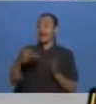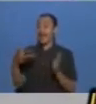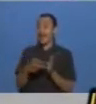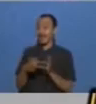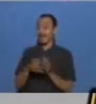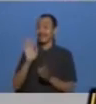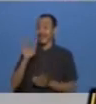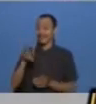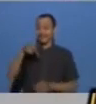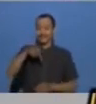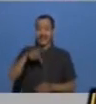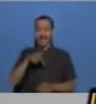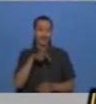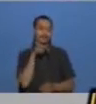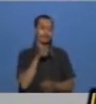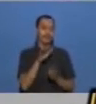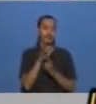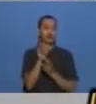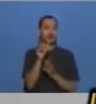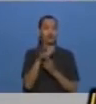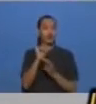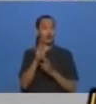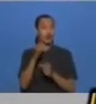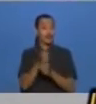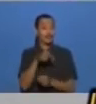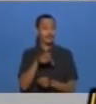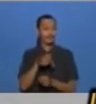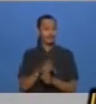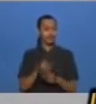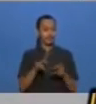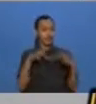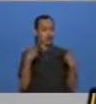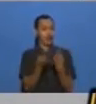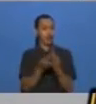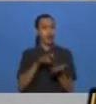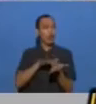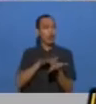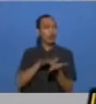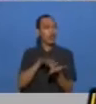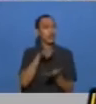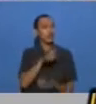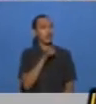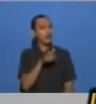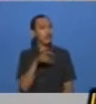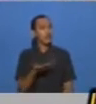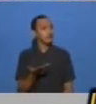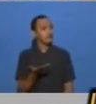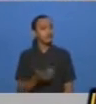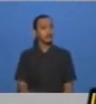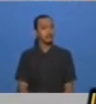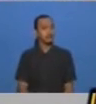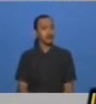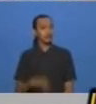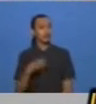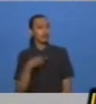mau ke Bu Nuning dulu kalau ngomongin soal kelompok rentan ini ya. Siapa saja yang menjadi kelompok rentan, termasuk teman-teman di Cikal juga ya? Kalau menurut Bu Nuning